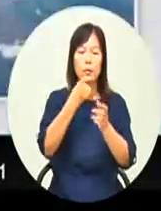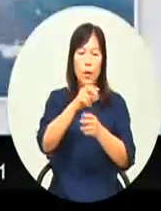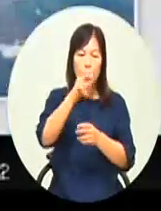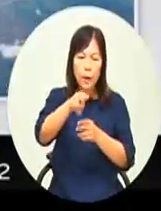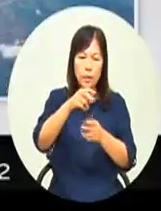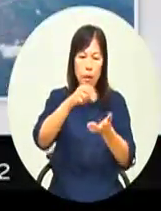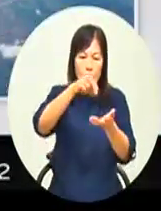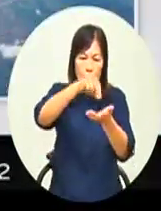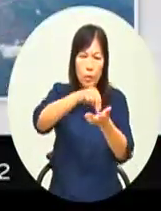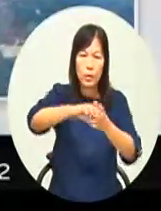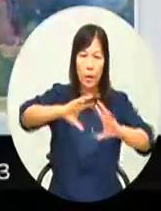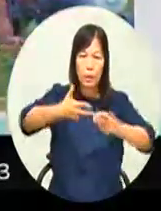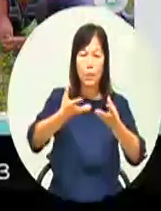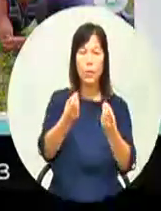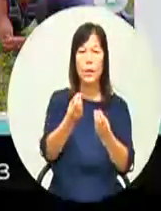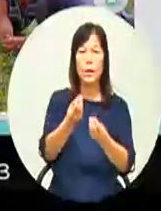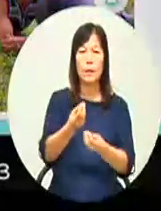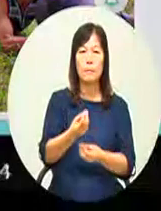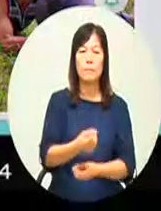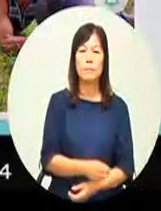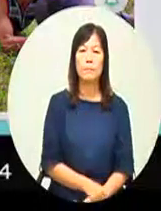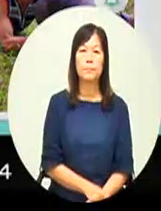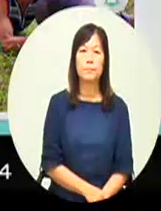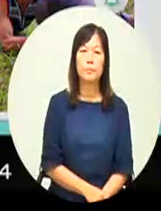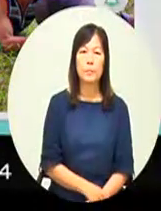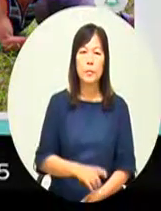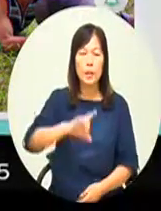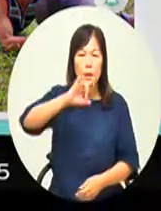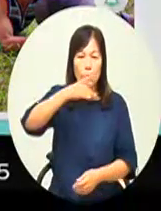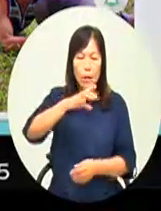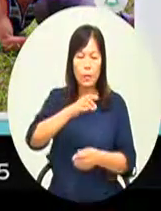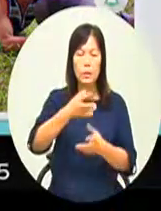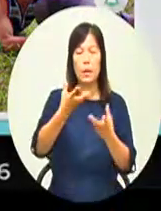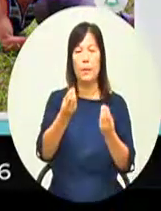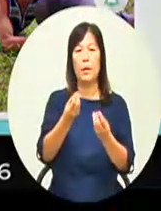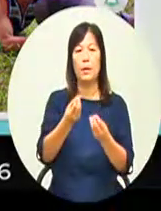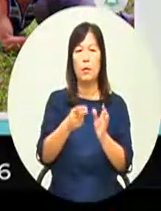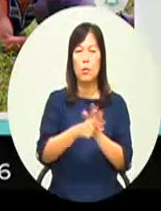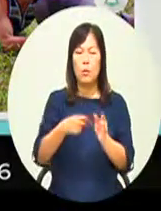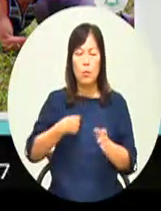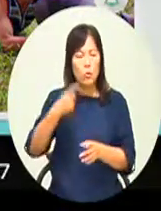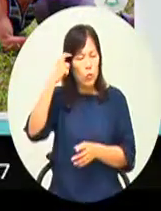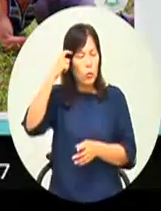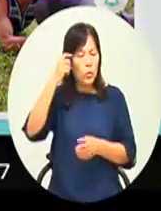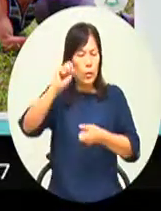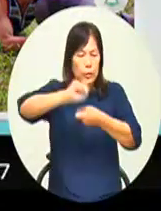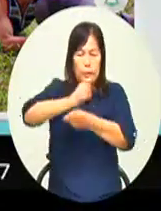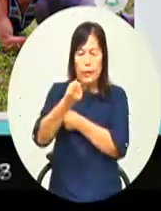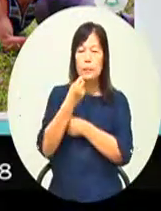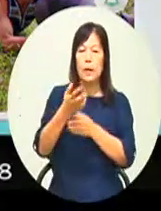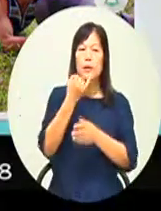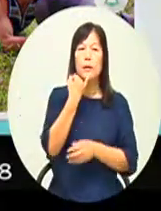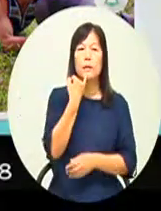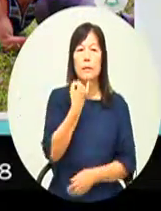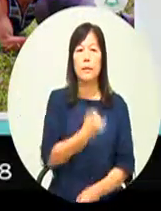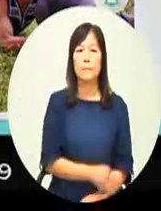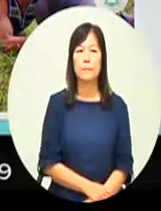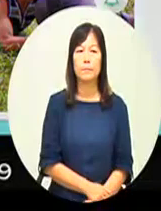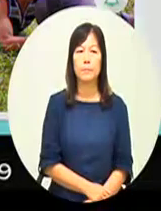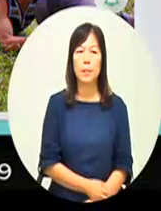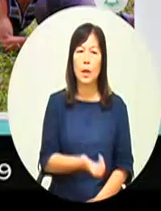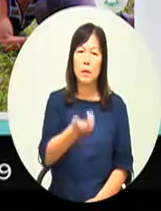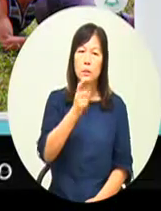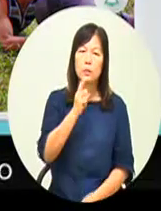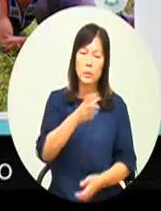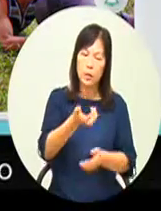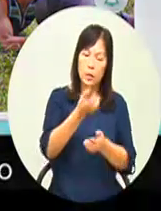印尼的这个翻译软体，或者是越南的翻译软体。这一点我真的觉得建议可以加强。那我之前曾经也跟观